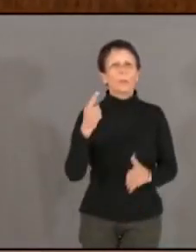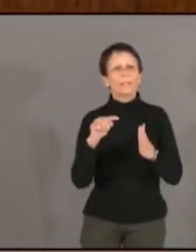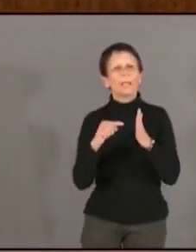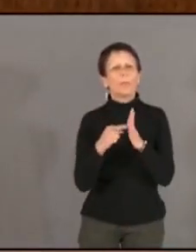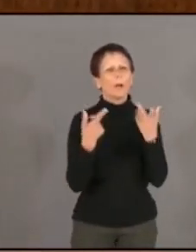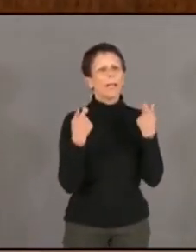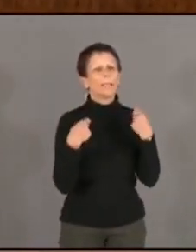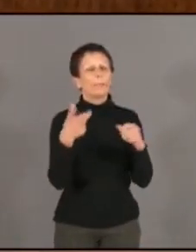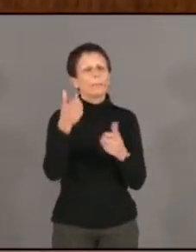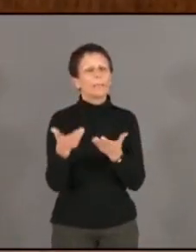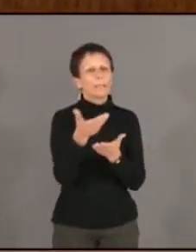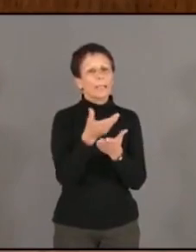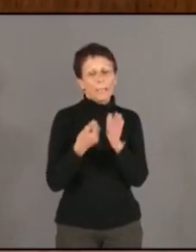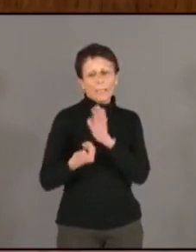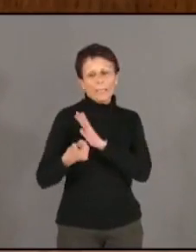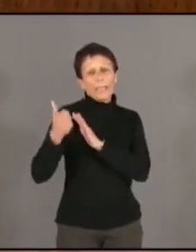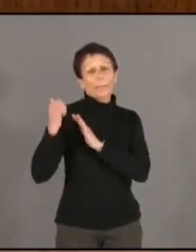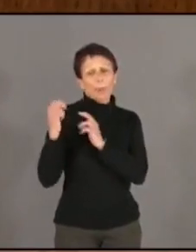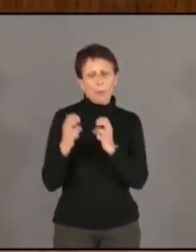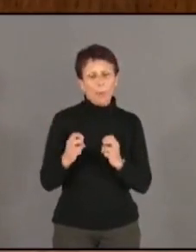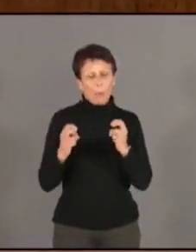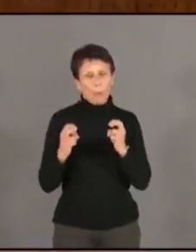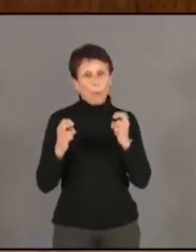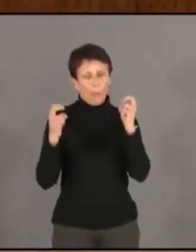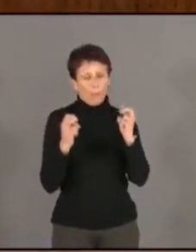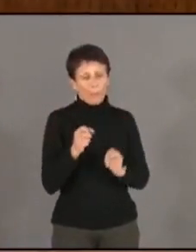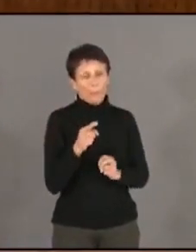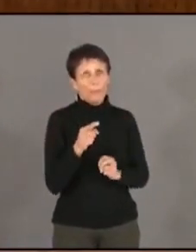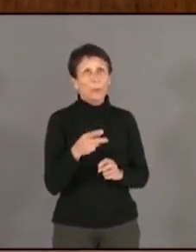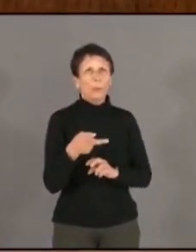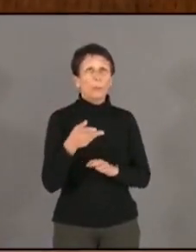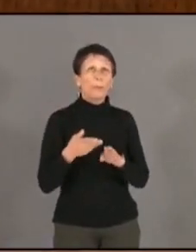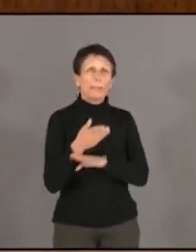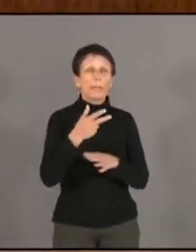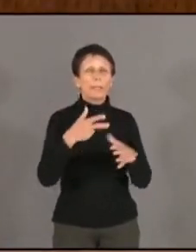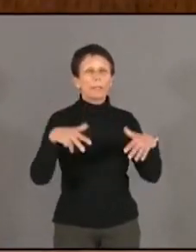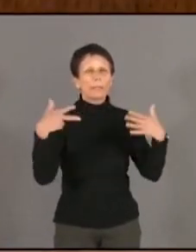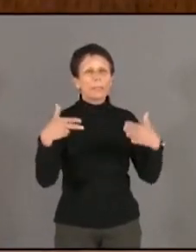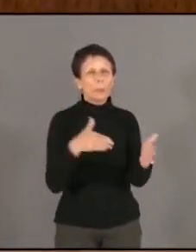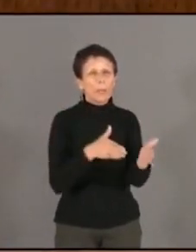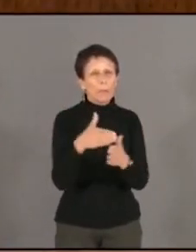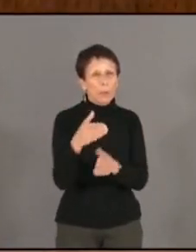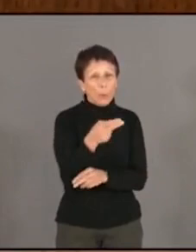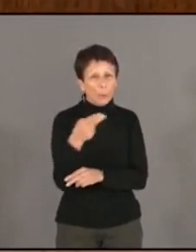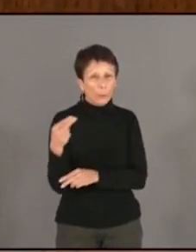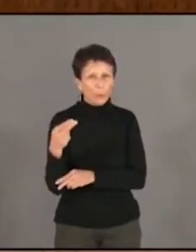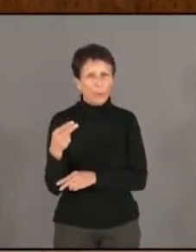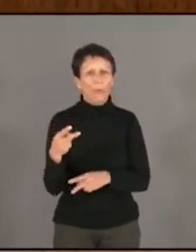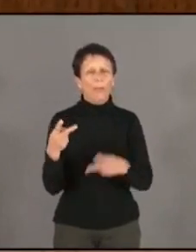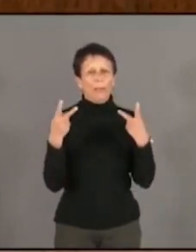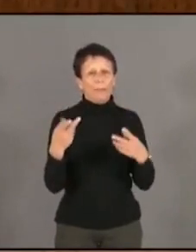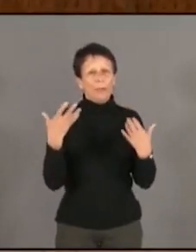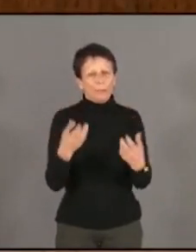liées aux dépenses de personnel avaient augmenté de plus de 18 millions d'euros. La ville a fait le choix l'année précédente d'accroître le nombre